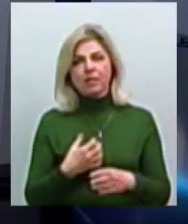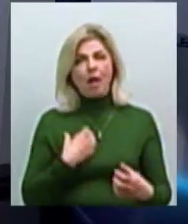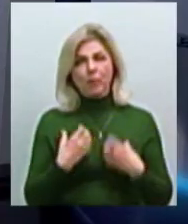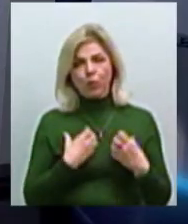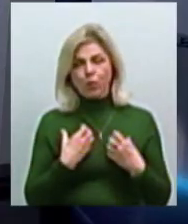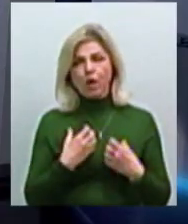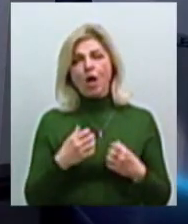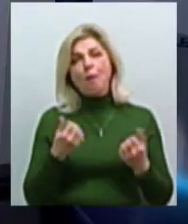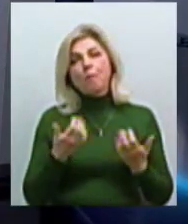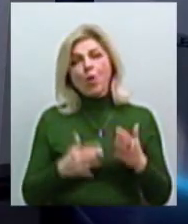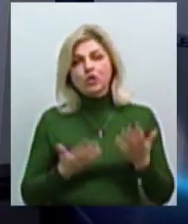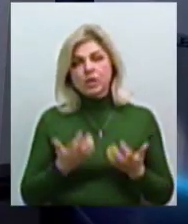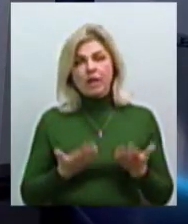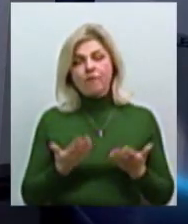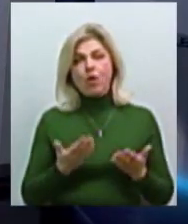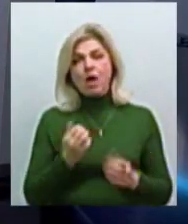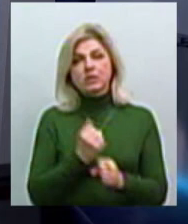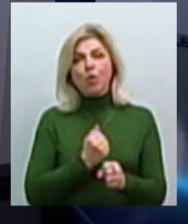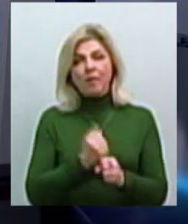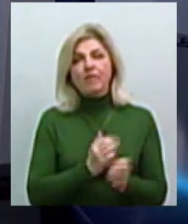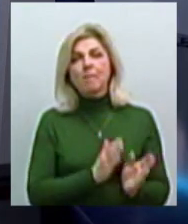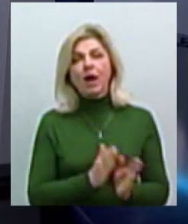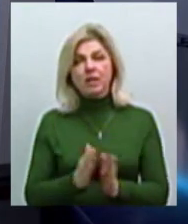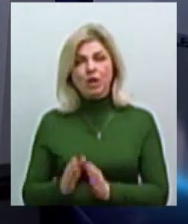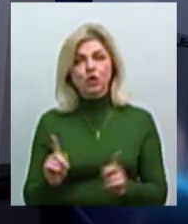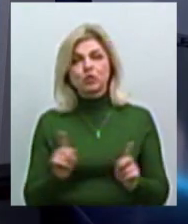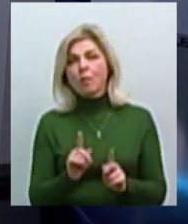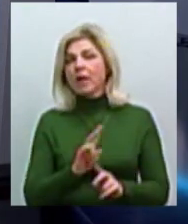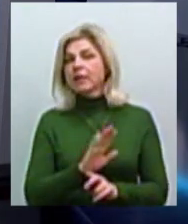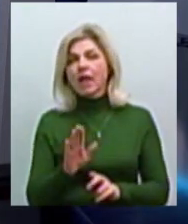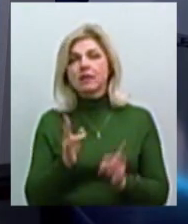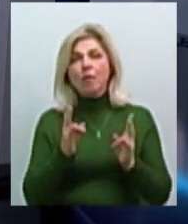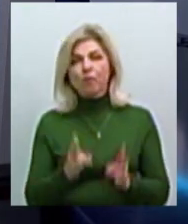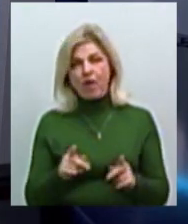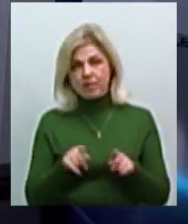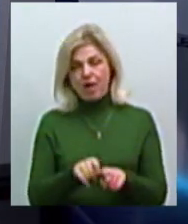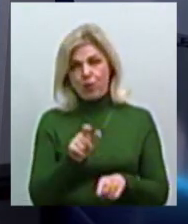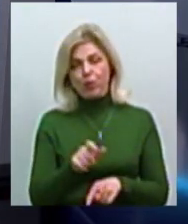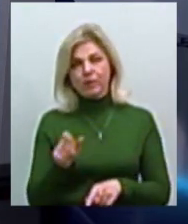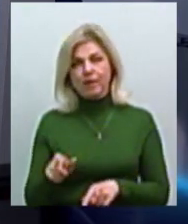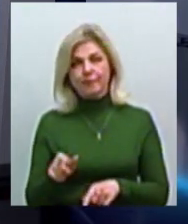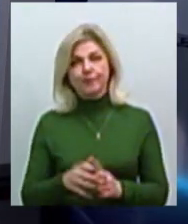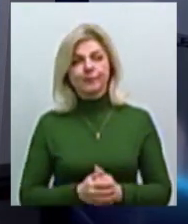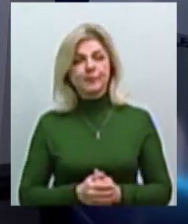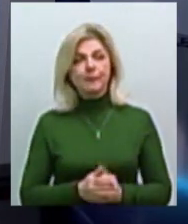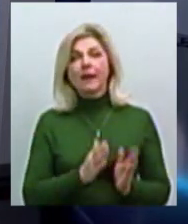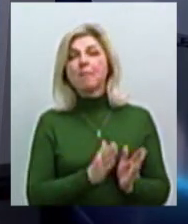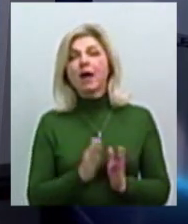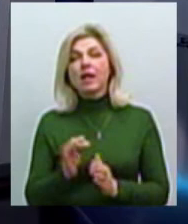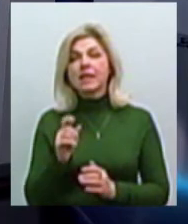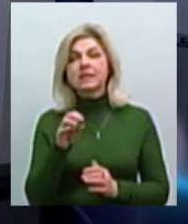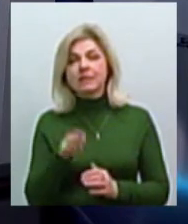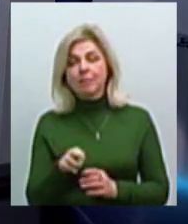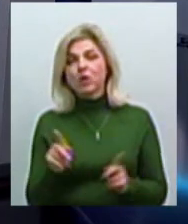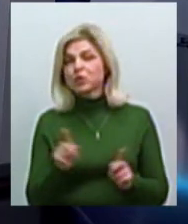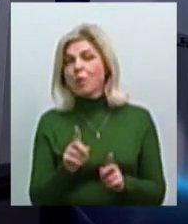можливо, розробити якийсь механізм, щоб не травмувати так людей? Ну, механізм, щоб не травмувати,